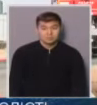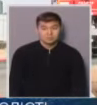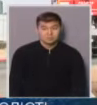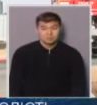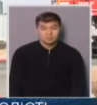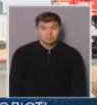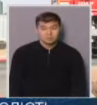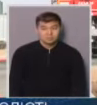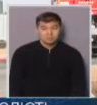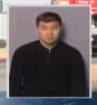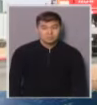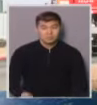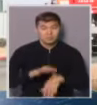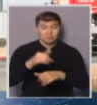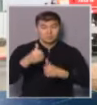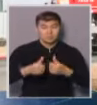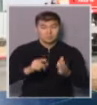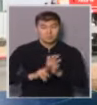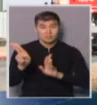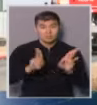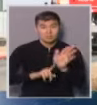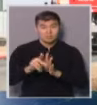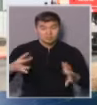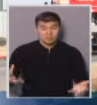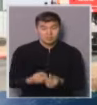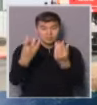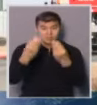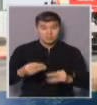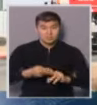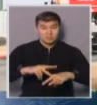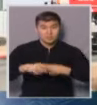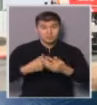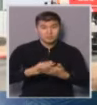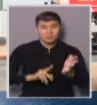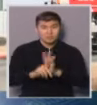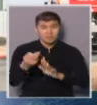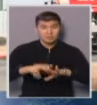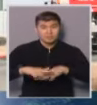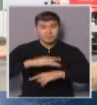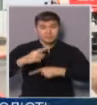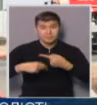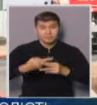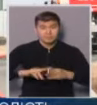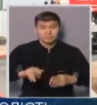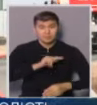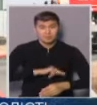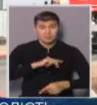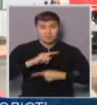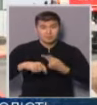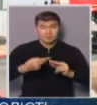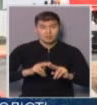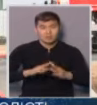Бүгінгі мына шарамыз, өткізіліп жатқан шарамыз мына құтқарушылар күніне арналып отыр. Сол мына бұқаралық ақпарат өкілдеріне, қызметкерлер